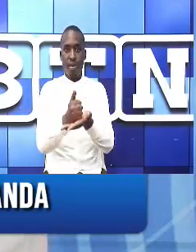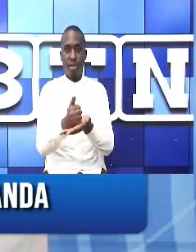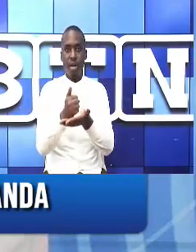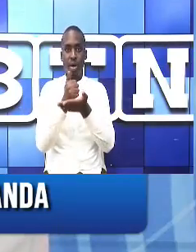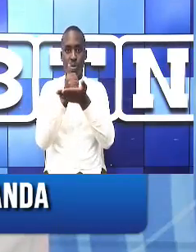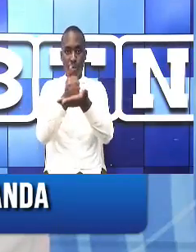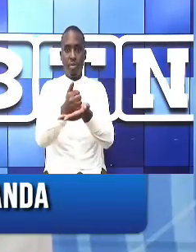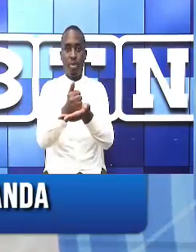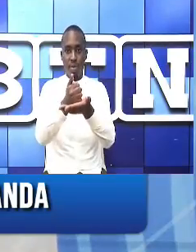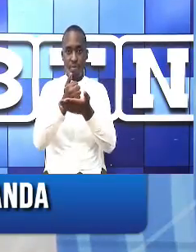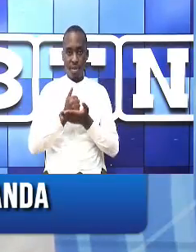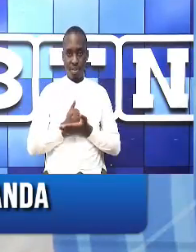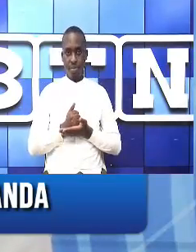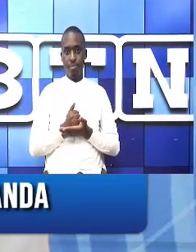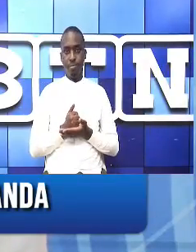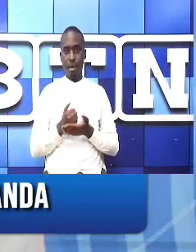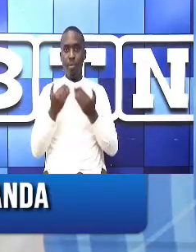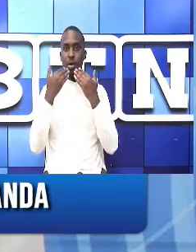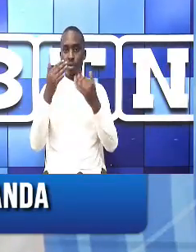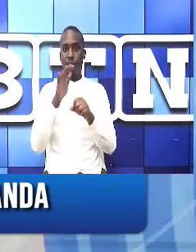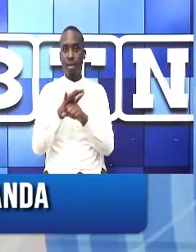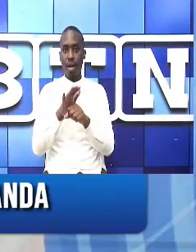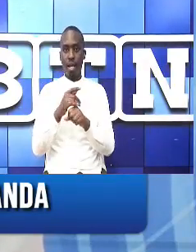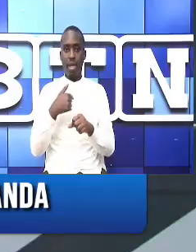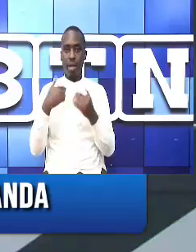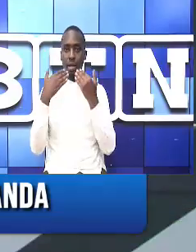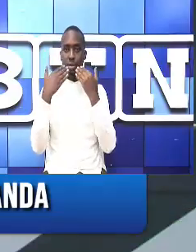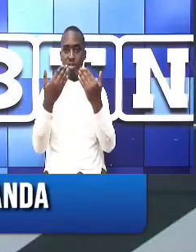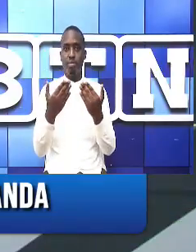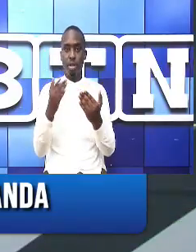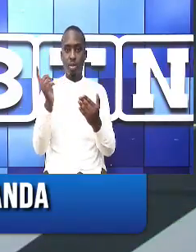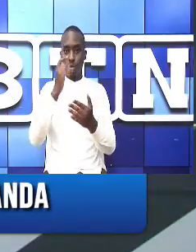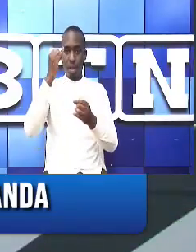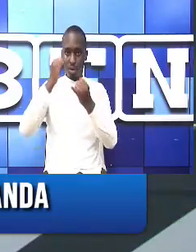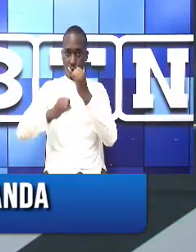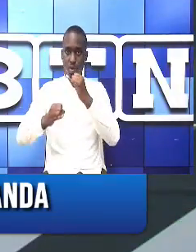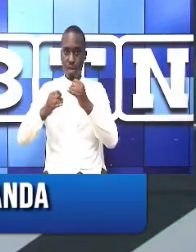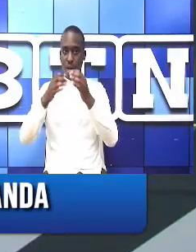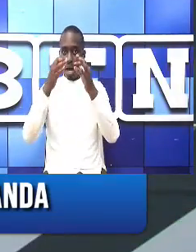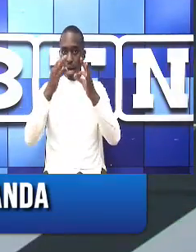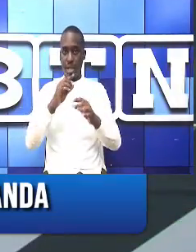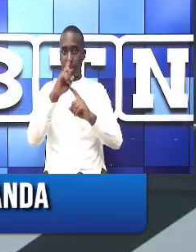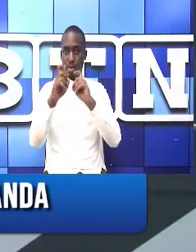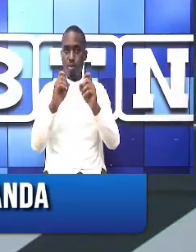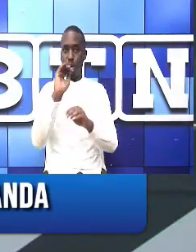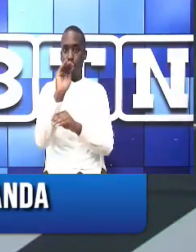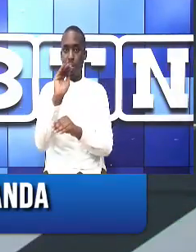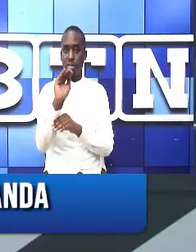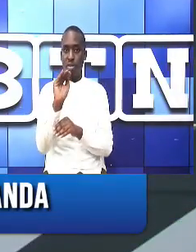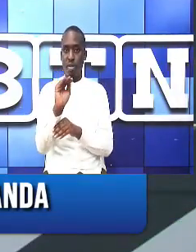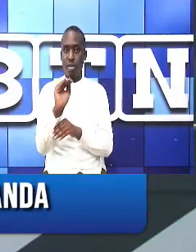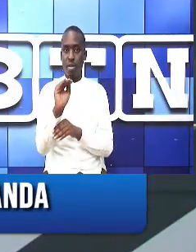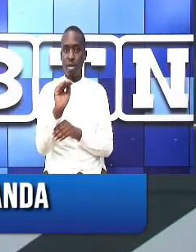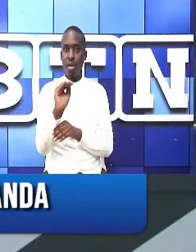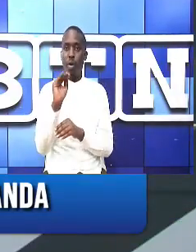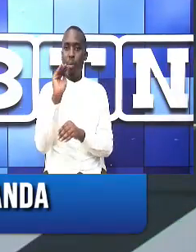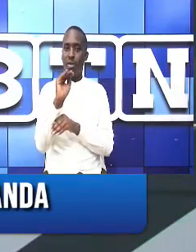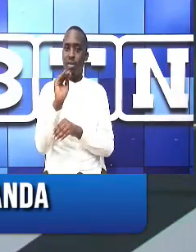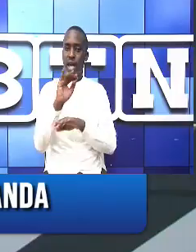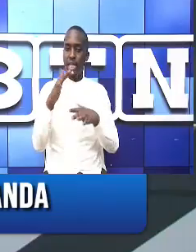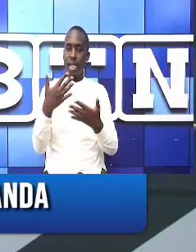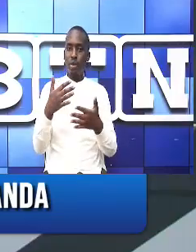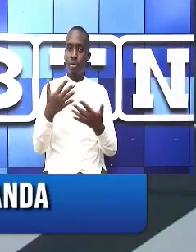kwifasha so murakoze cyane ndabashimiye turasoza cyane hari ikibazo wari wabajije wari babajije ngo se ngo